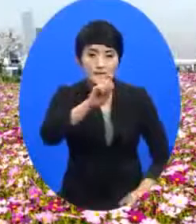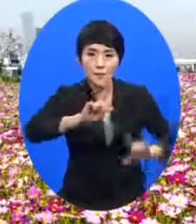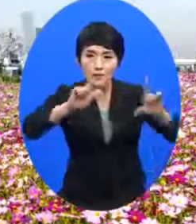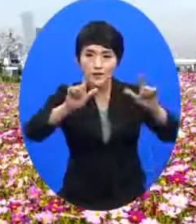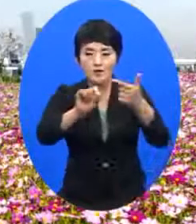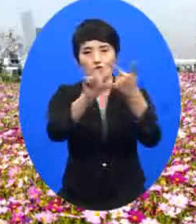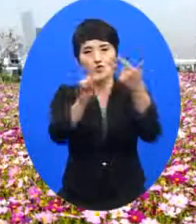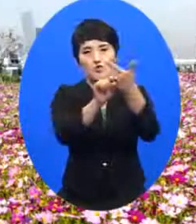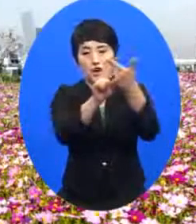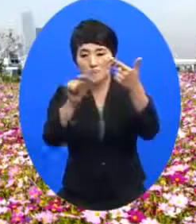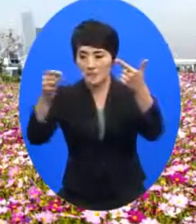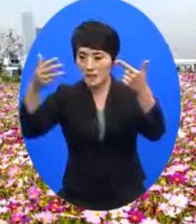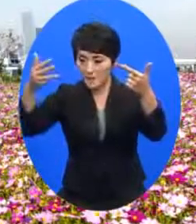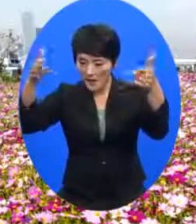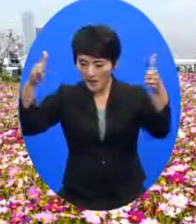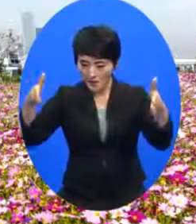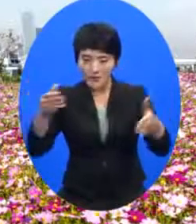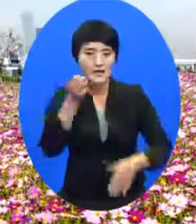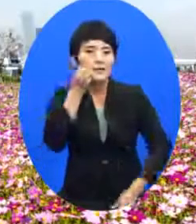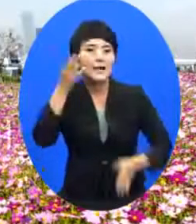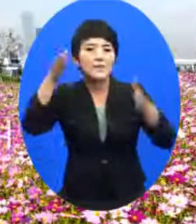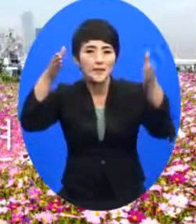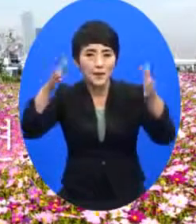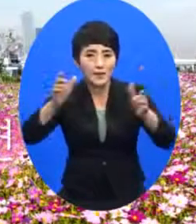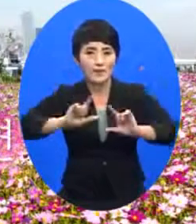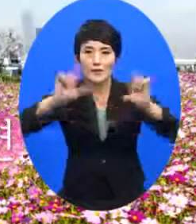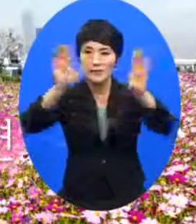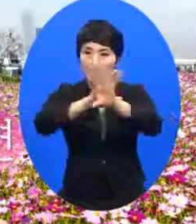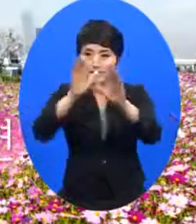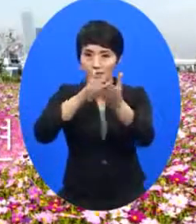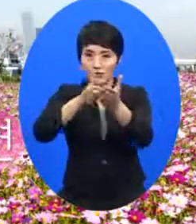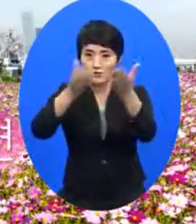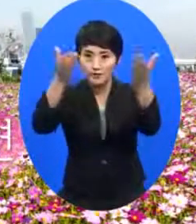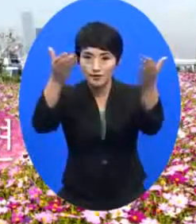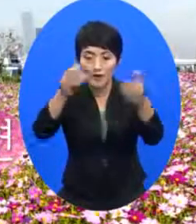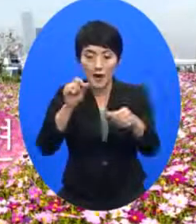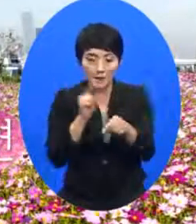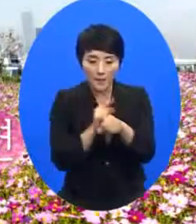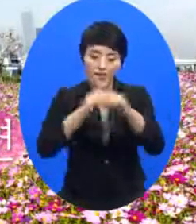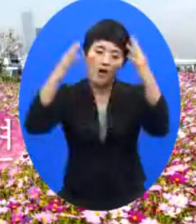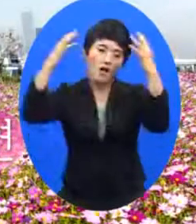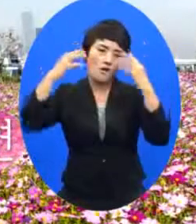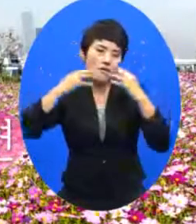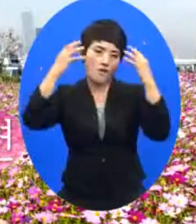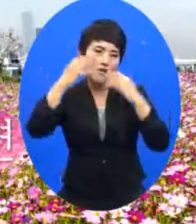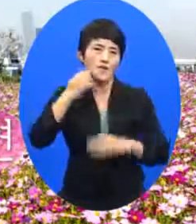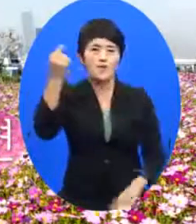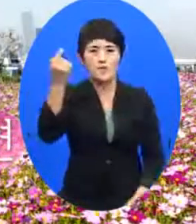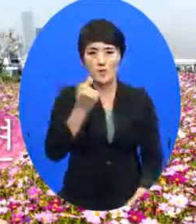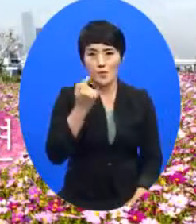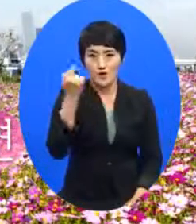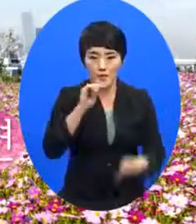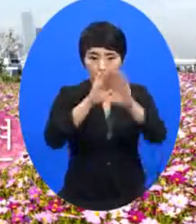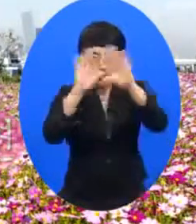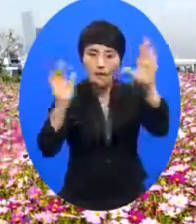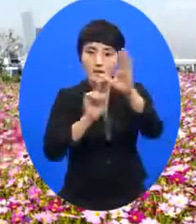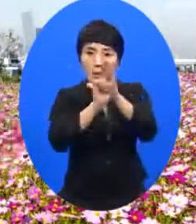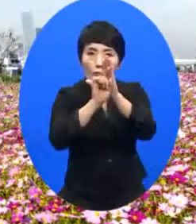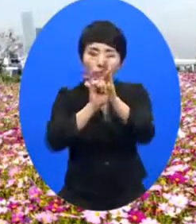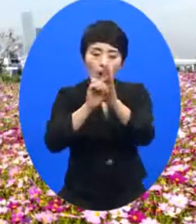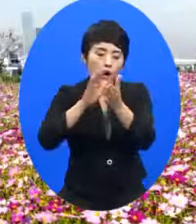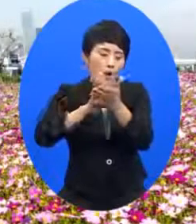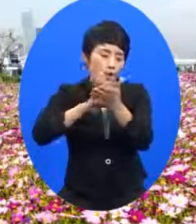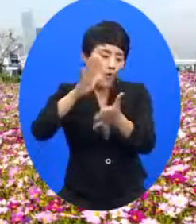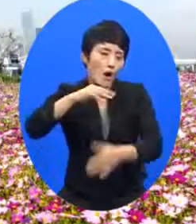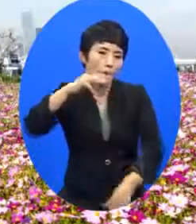2015년 6월부터 8월까지 3개월 날씨 전망입니다 어느새 여름이 성큼 다가왔습니다 요즘 한낮 기온이 30도